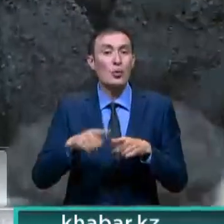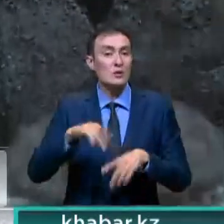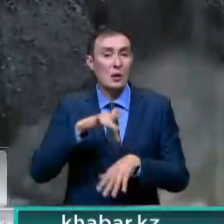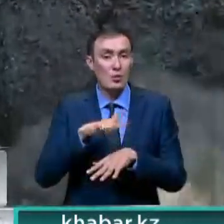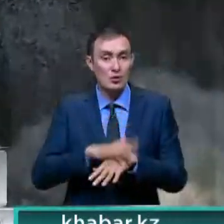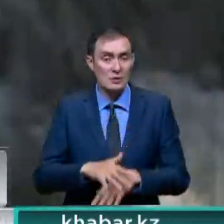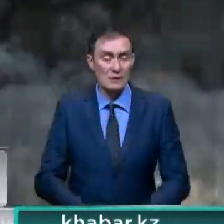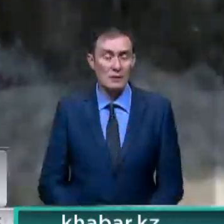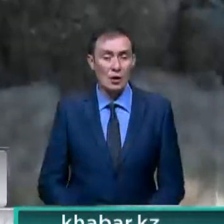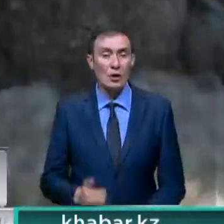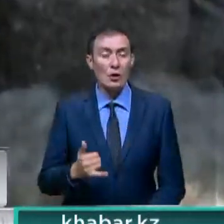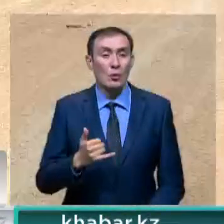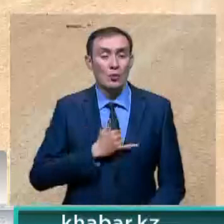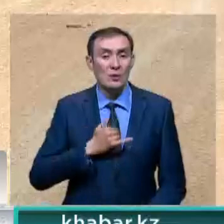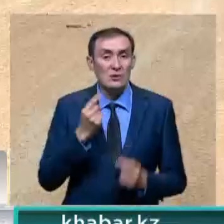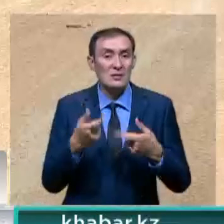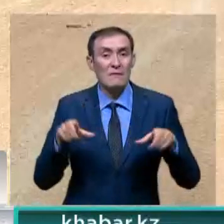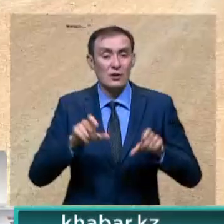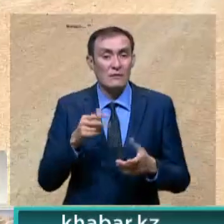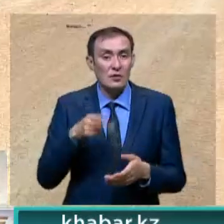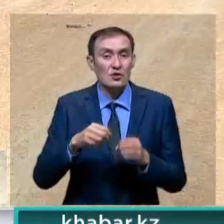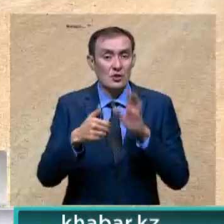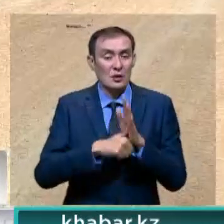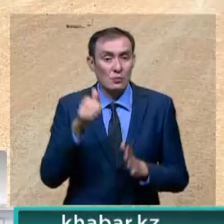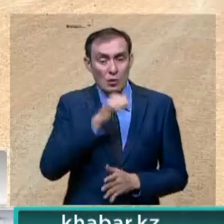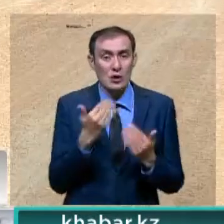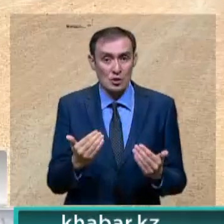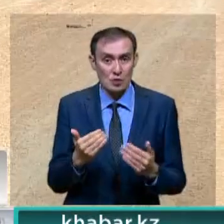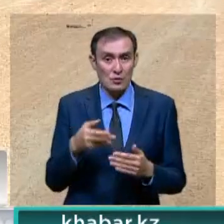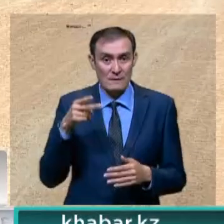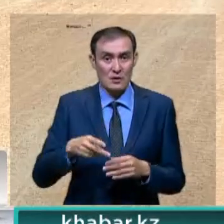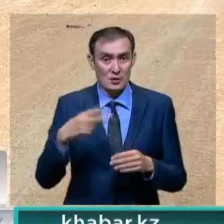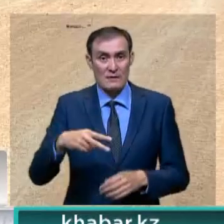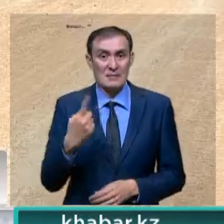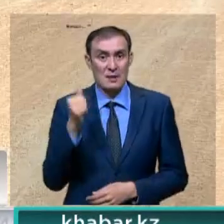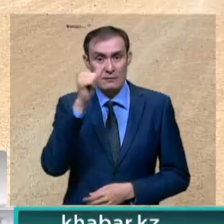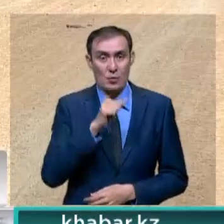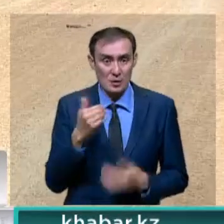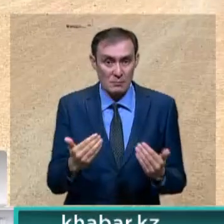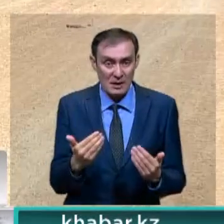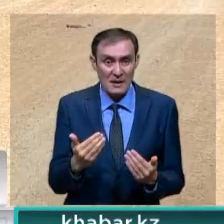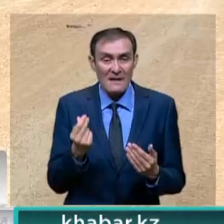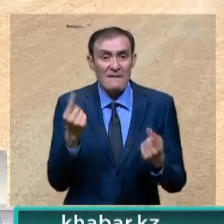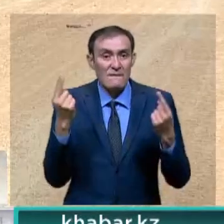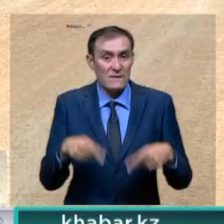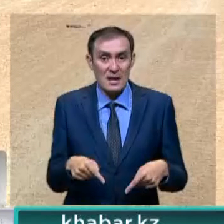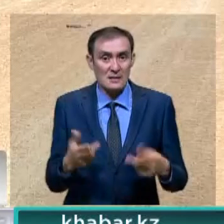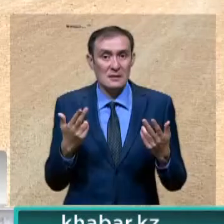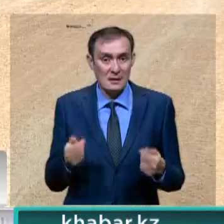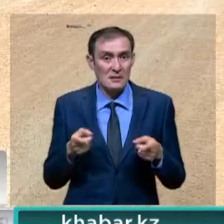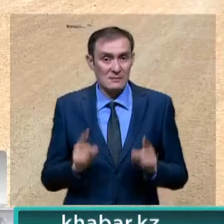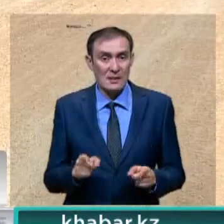нас госэксперты завышли в 2016 году, а сейчас уже 2021 год. Инфляция действительно